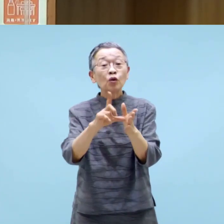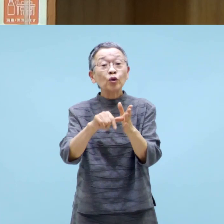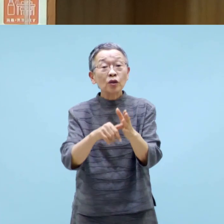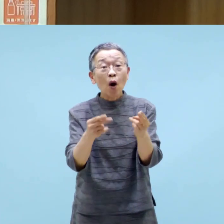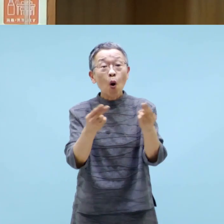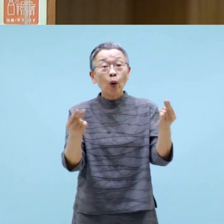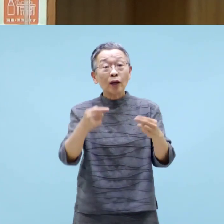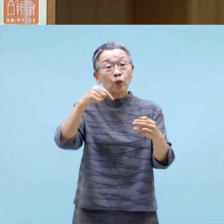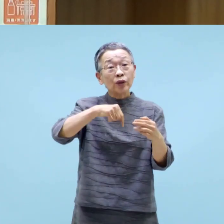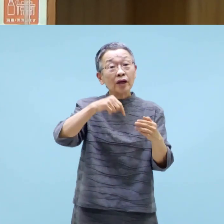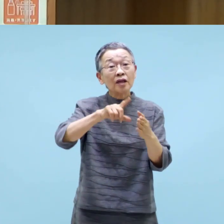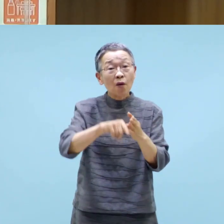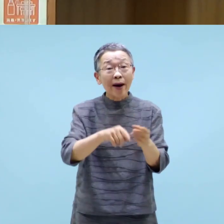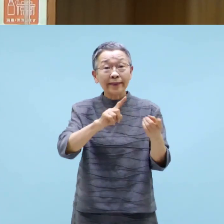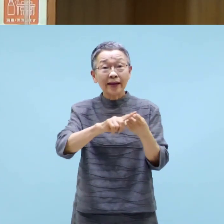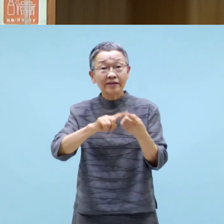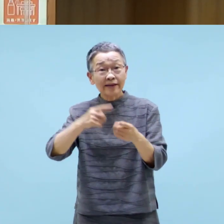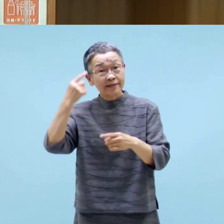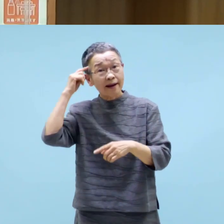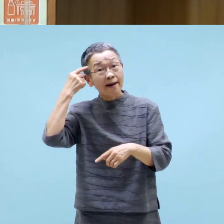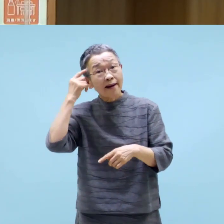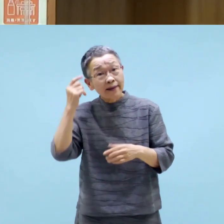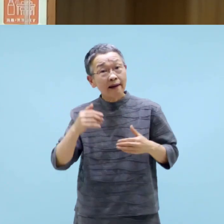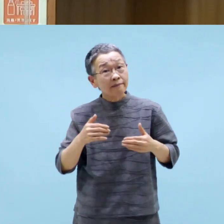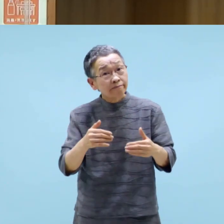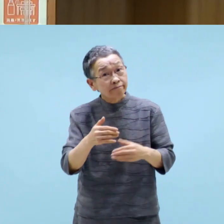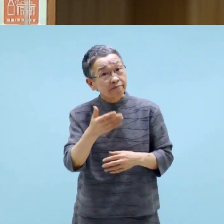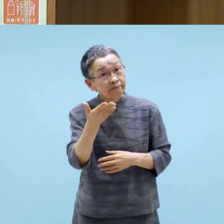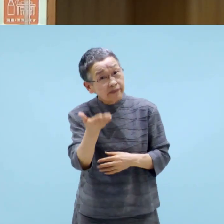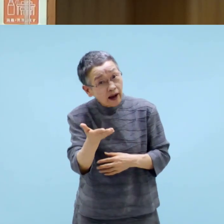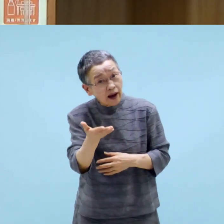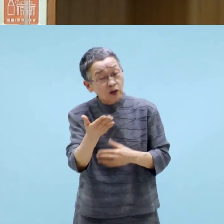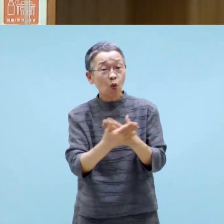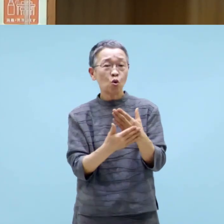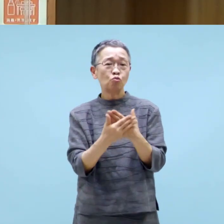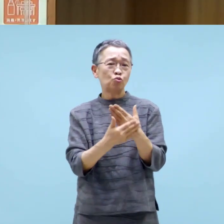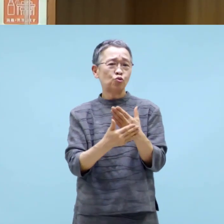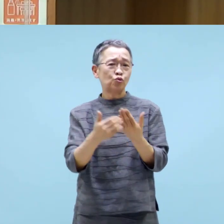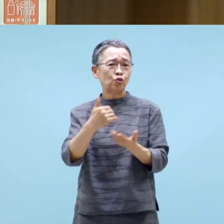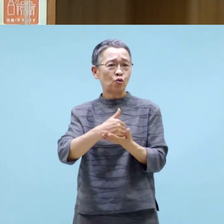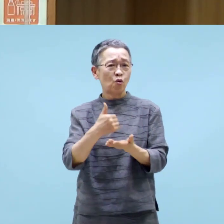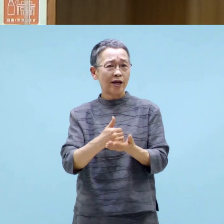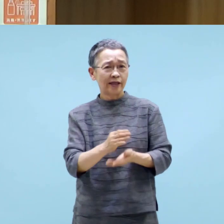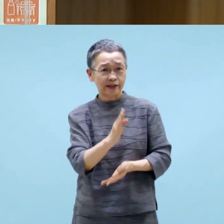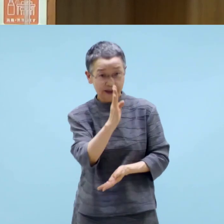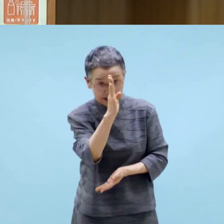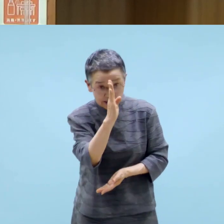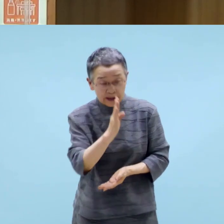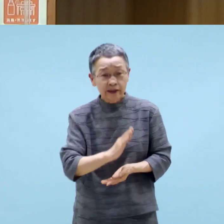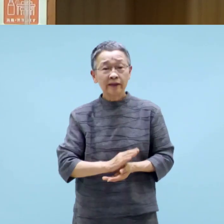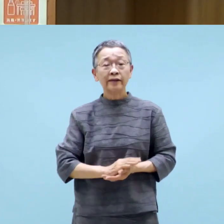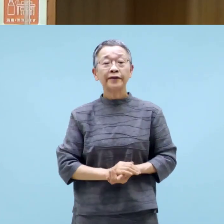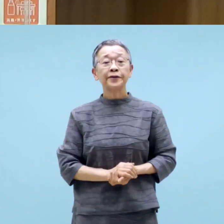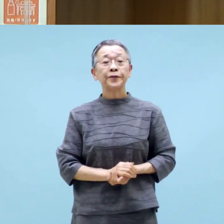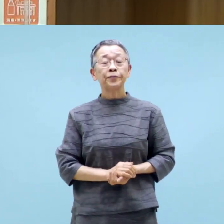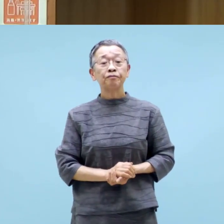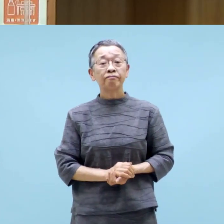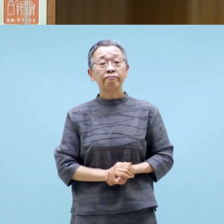適正だと考えてやっていくのかどうかというところ、そこについて伺いたいと思います。